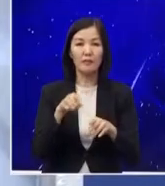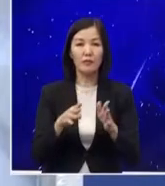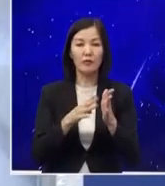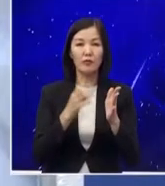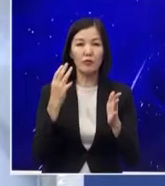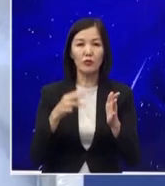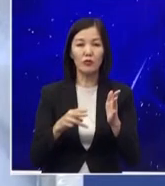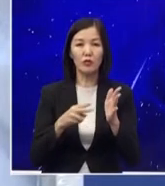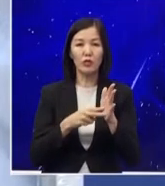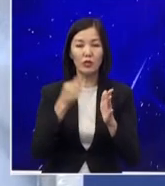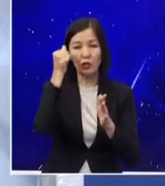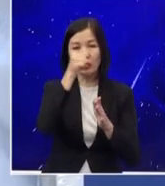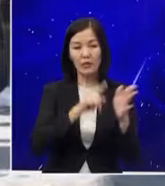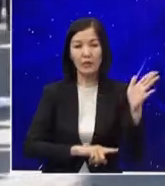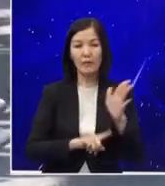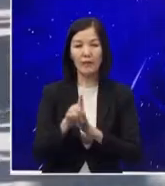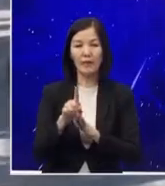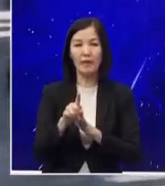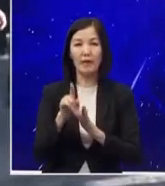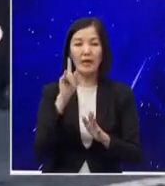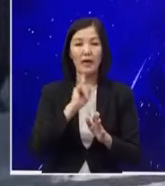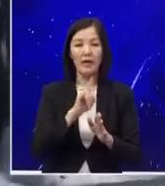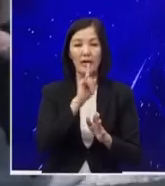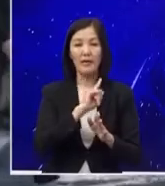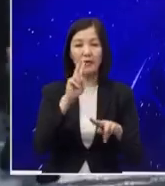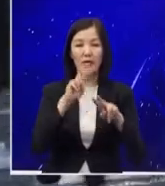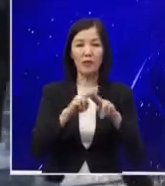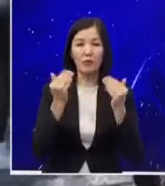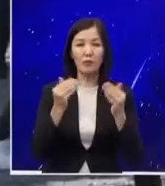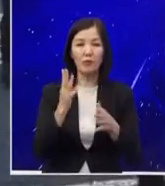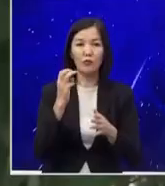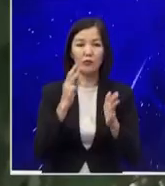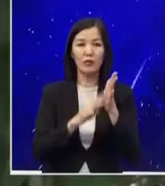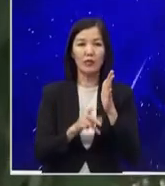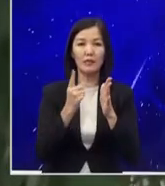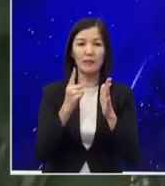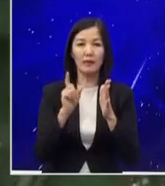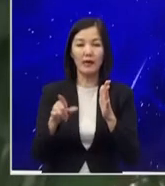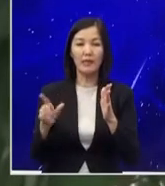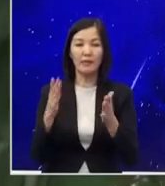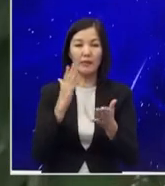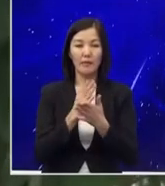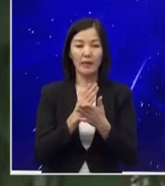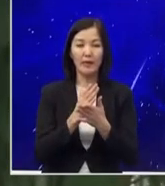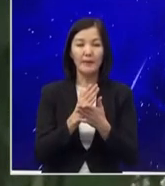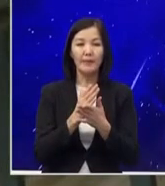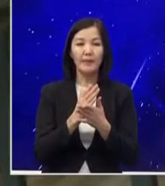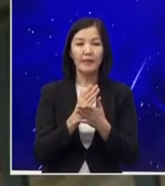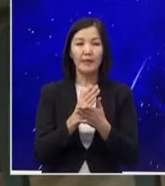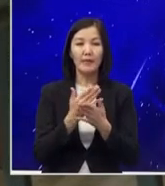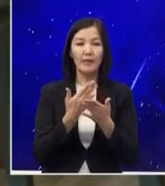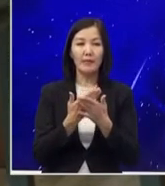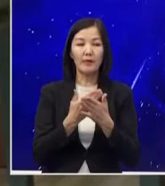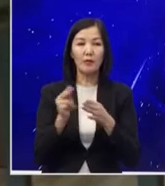1937 жылдан бері жұмыс істеп келе жатқан әйелдер колониясында бүгінде 381 азамат өз жазасын өтеп жатыр. Атап